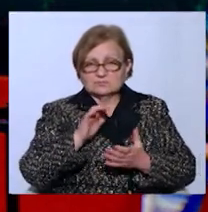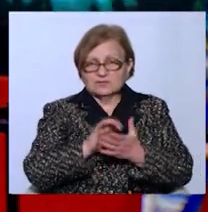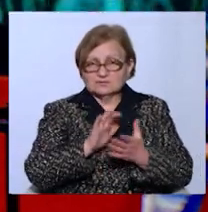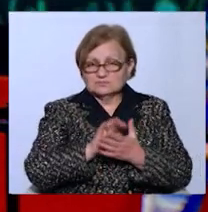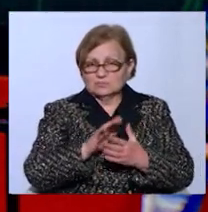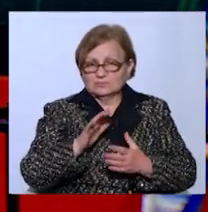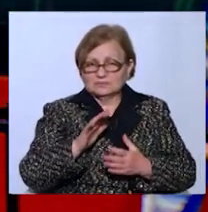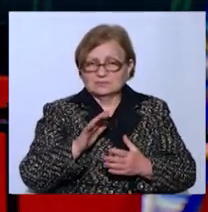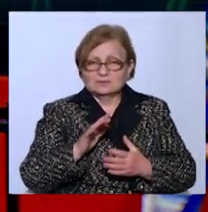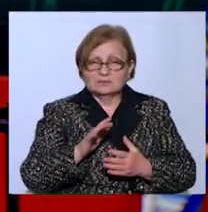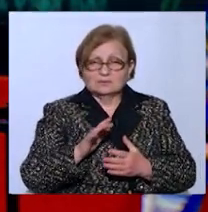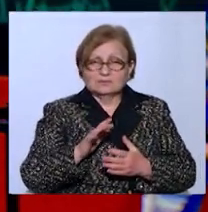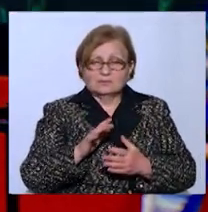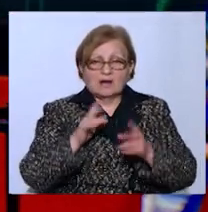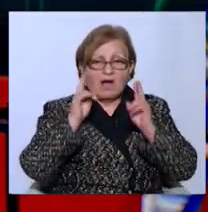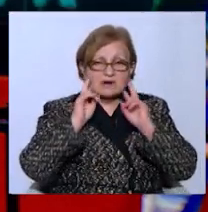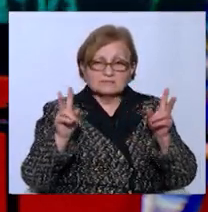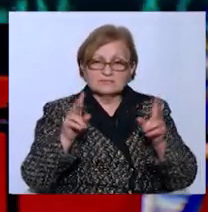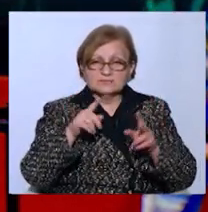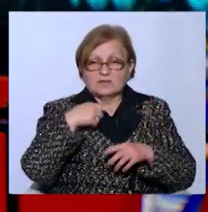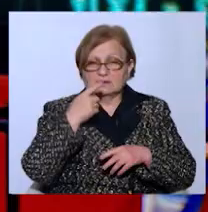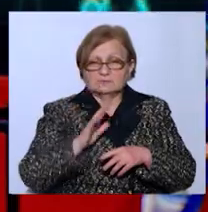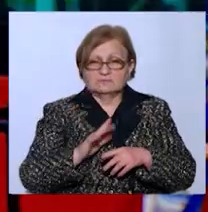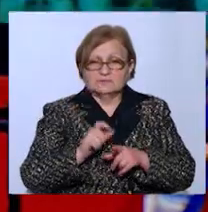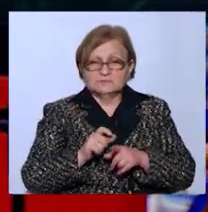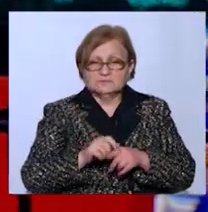გასაგები. არ ვიცი რა რა ვთქვა ამაზე.